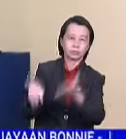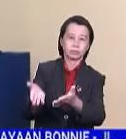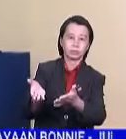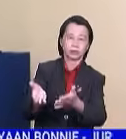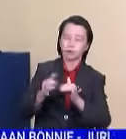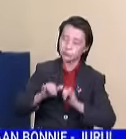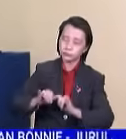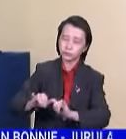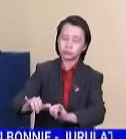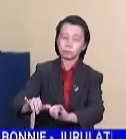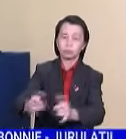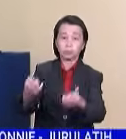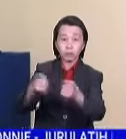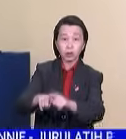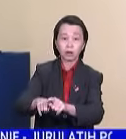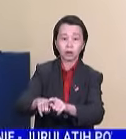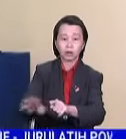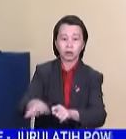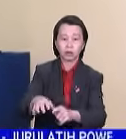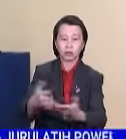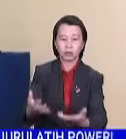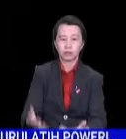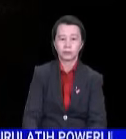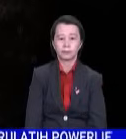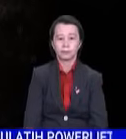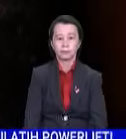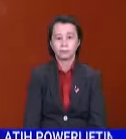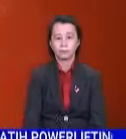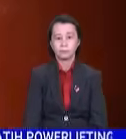terus Melarat mau pembubaran